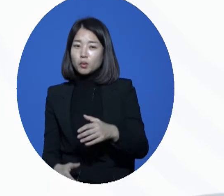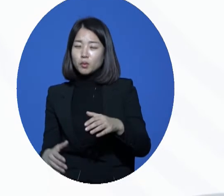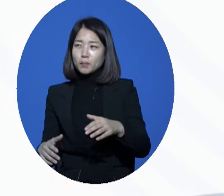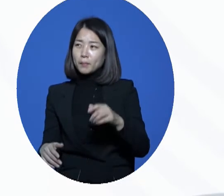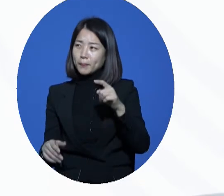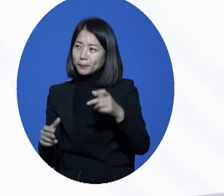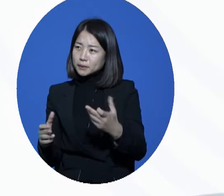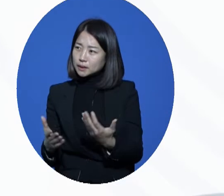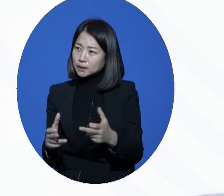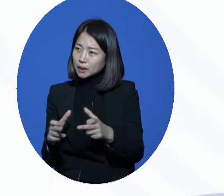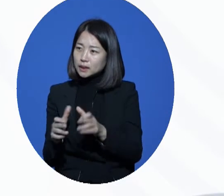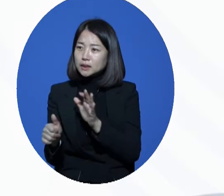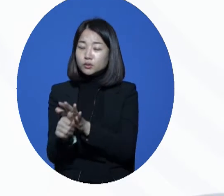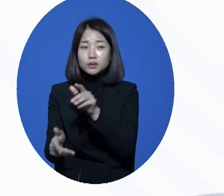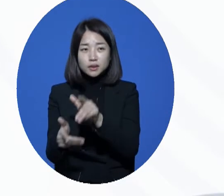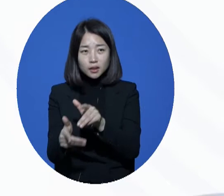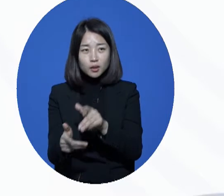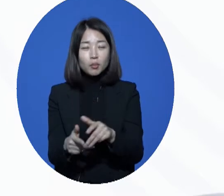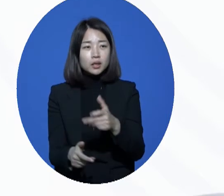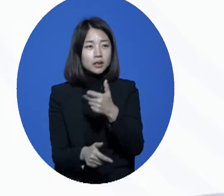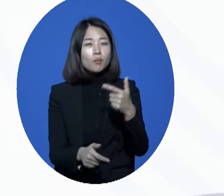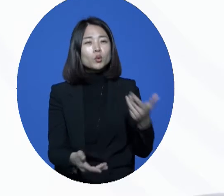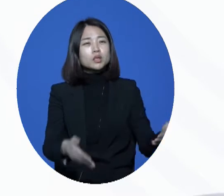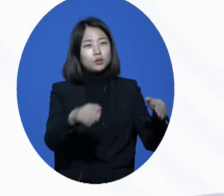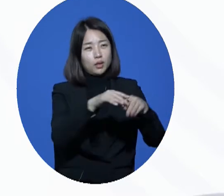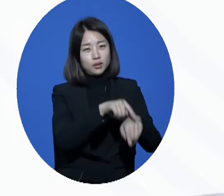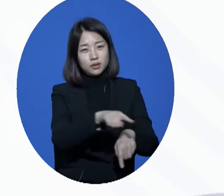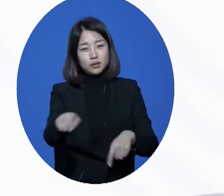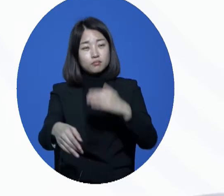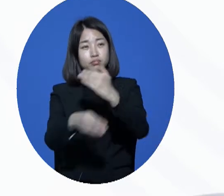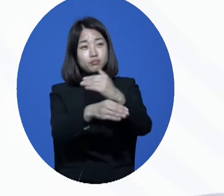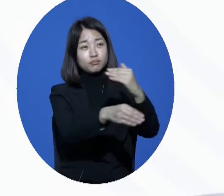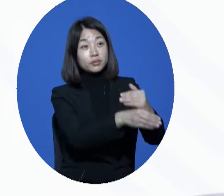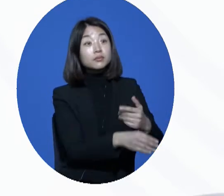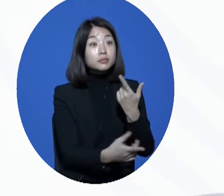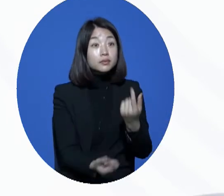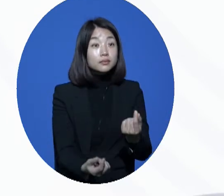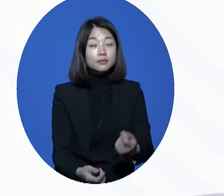같은 중공공기관이었고 대형 복지관들이었습니다.